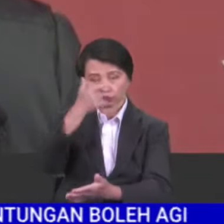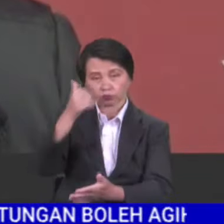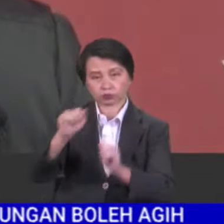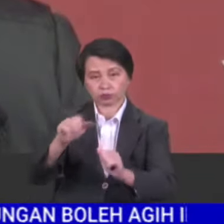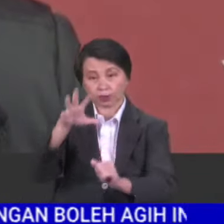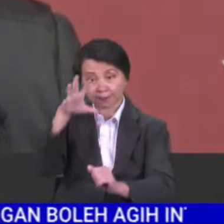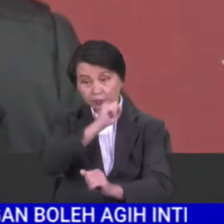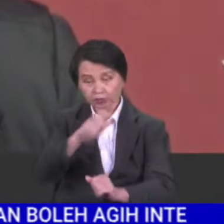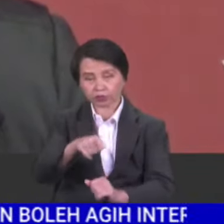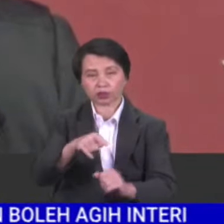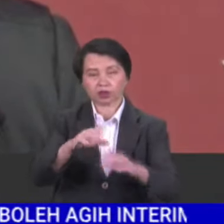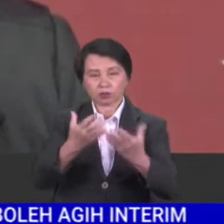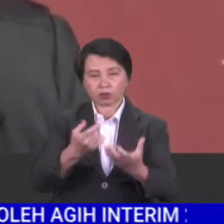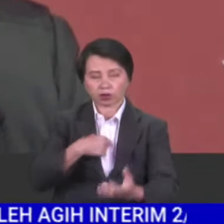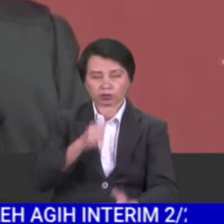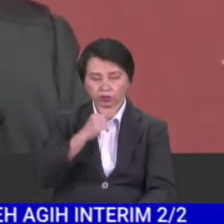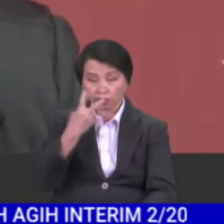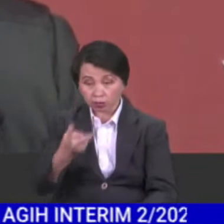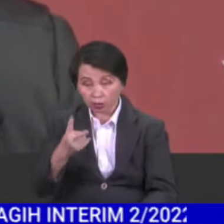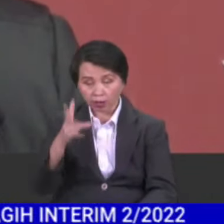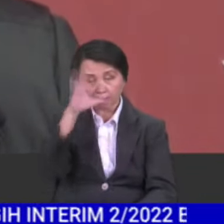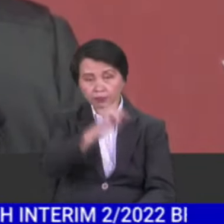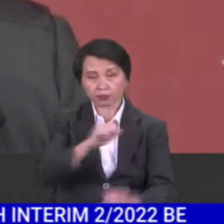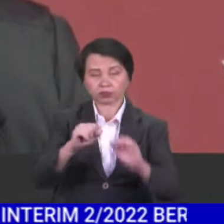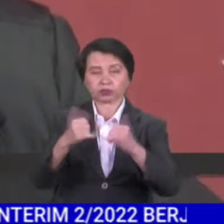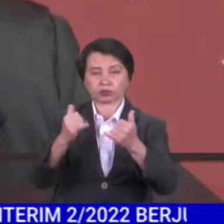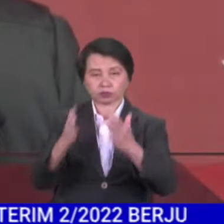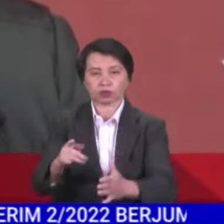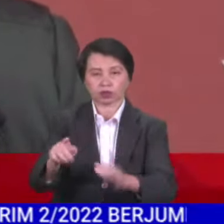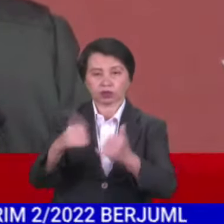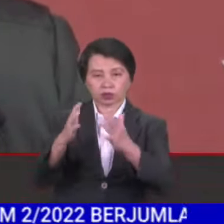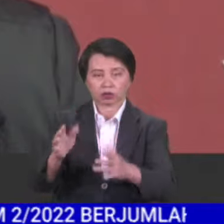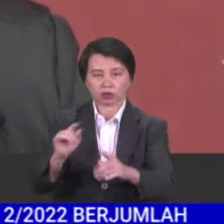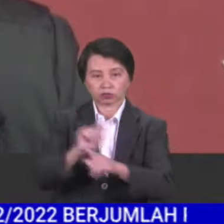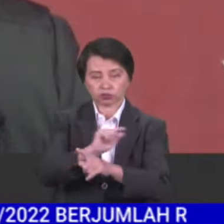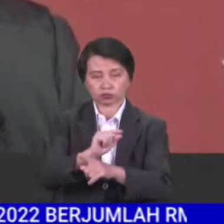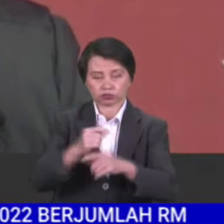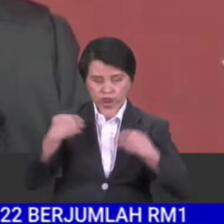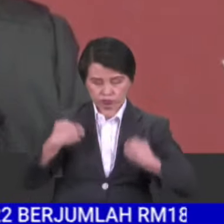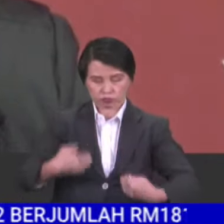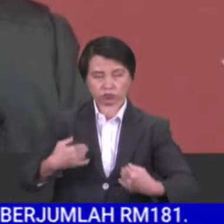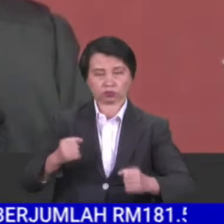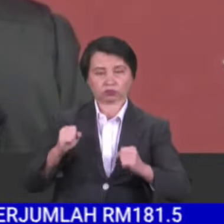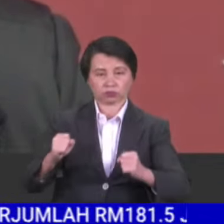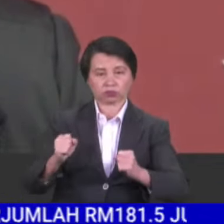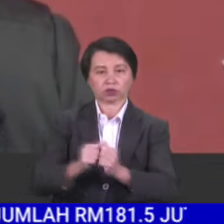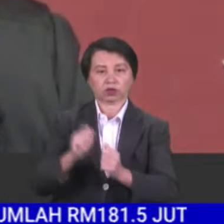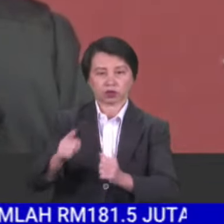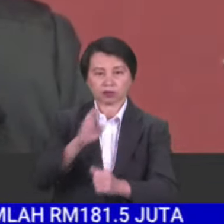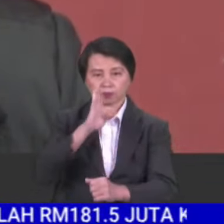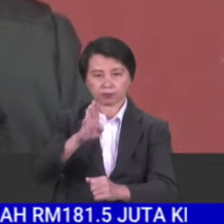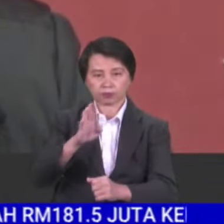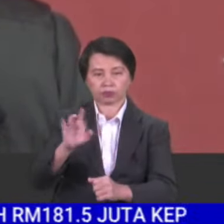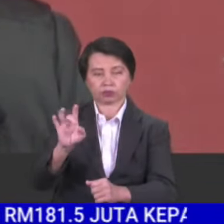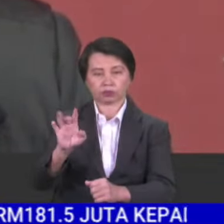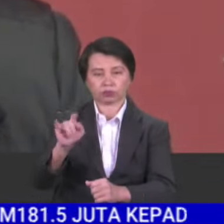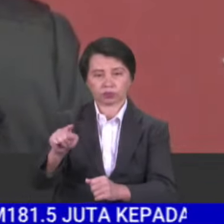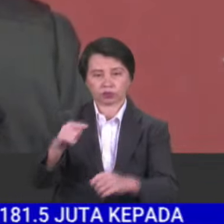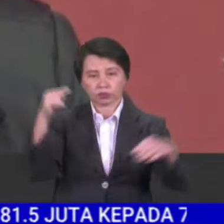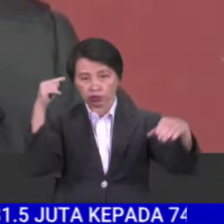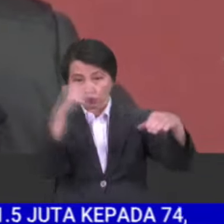missed the ball. I didn't see a player missing the ball. I saw a player using his body extremely well. And being then in a 1-1 situation